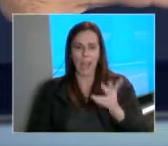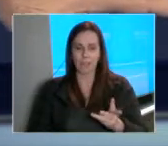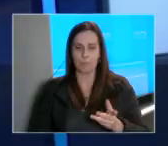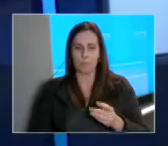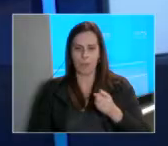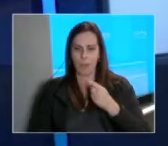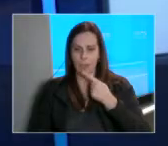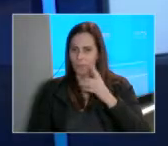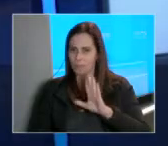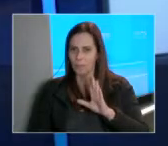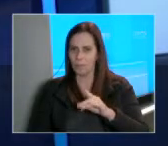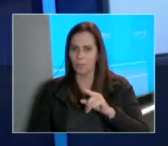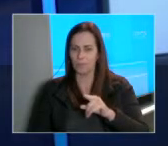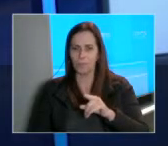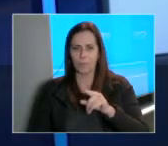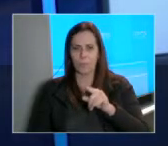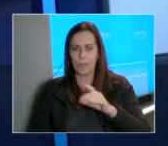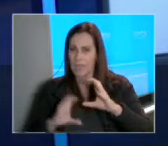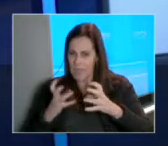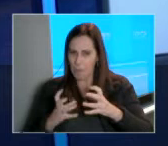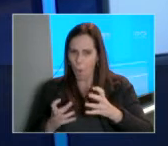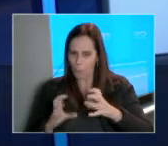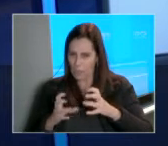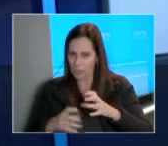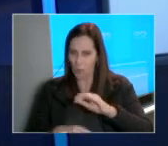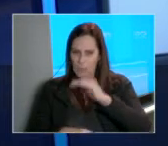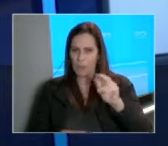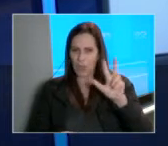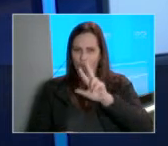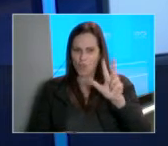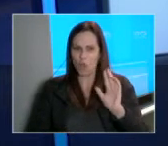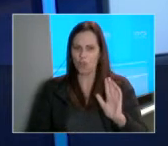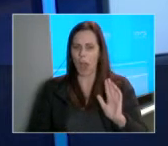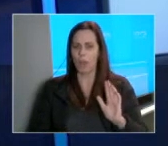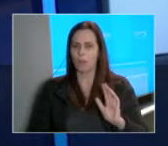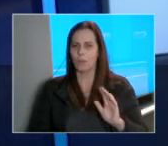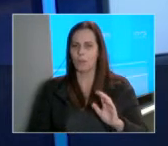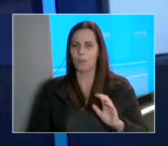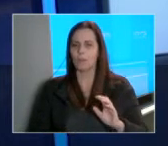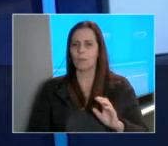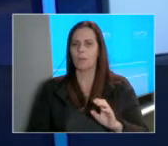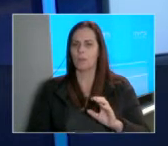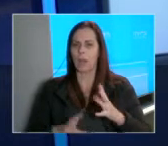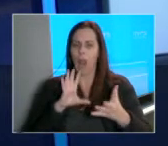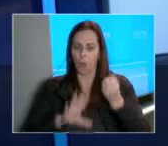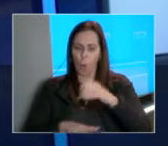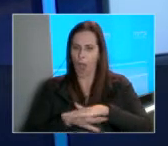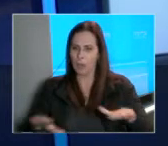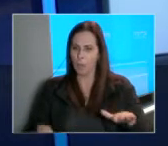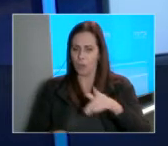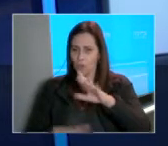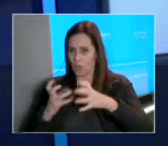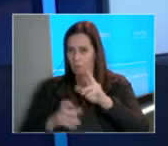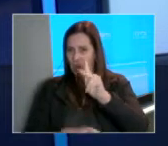תקרא להם רשות גבעת השלושה, ברשותך, קיבוץ גבעת השלושה. תודה רבה. בוא נקרא לילד בשמו, זה קיבוצניקים. אוקיי. שלקחו אדמה